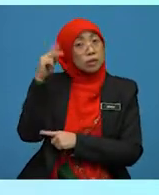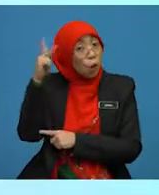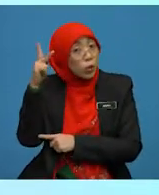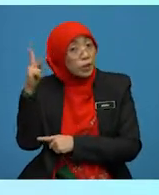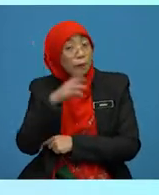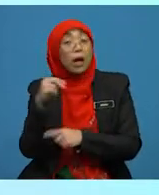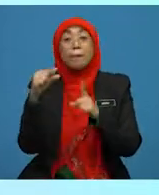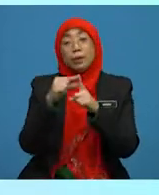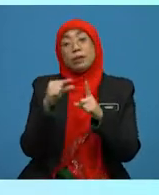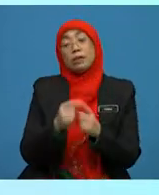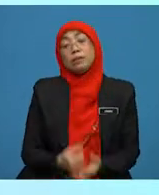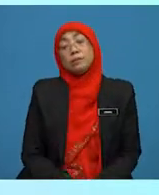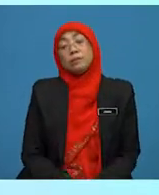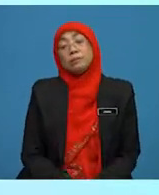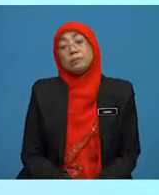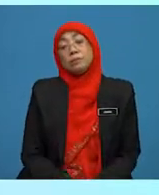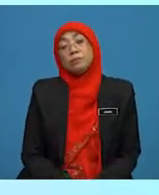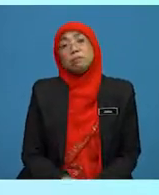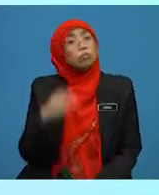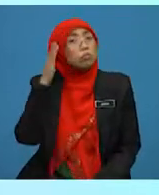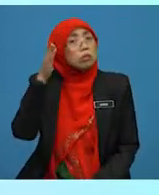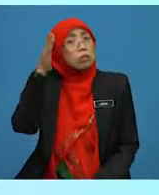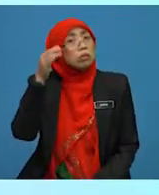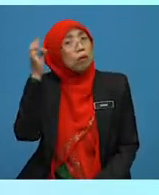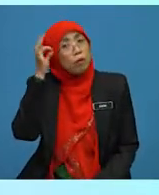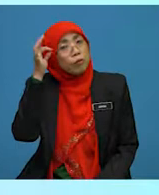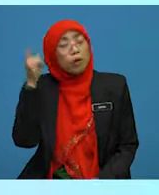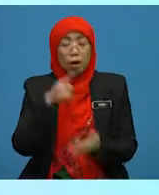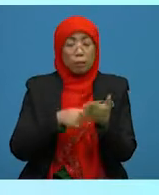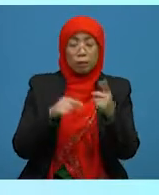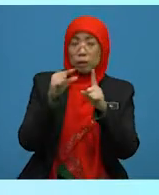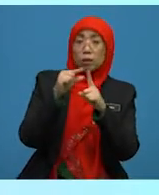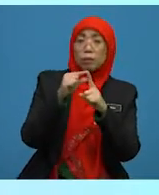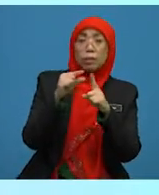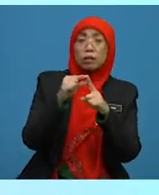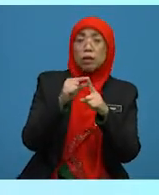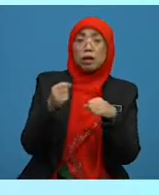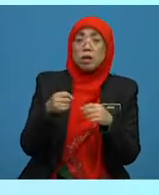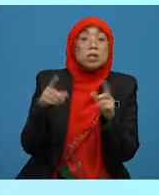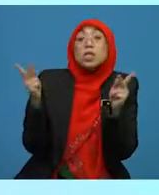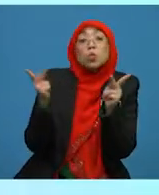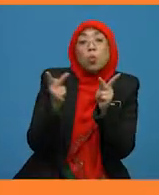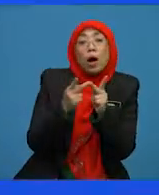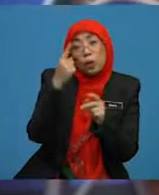lain yang berkaitan dengan konsep, perkataan dan rujukan.